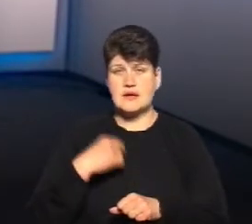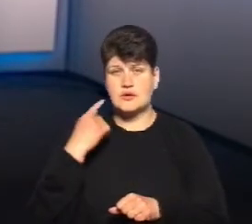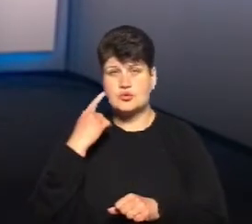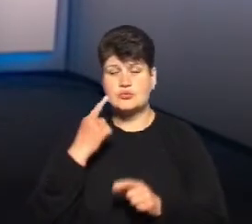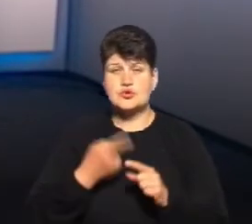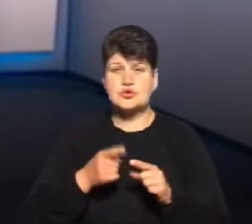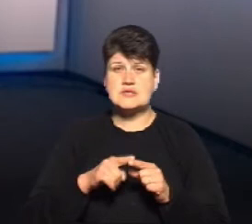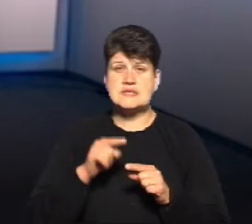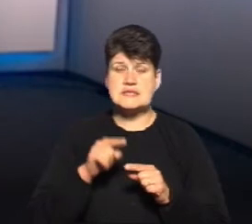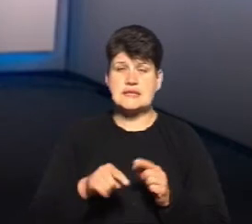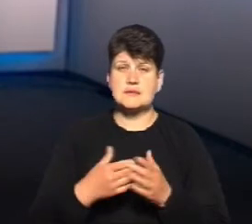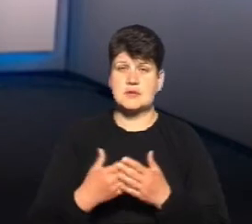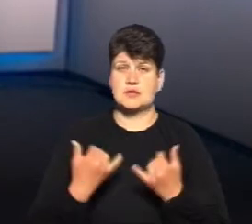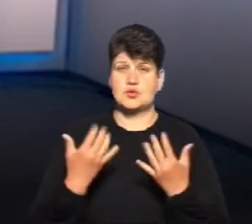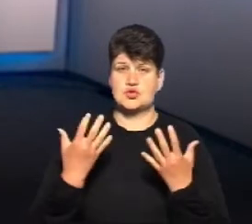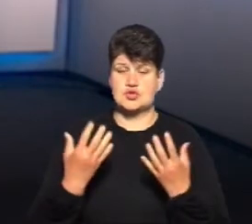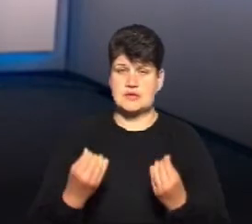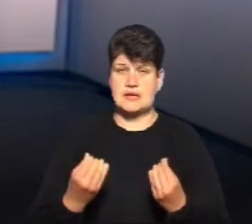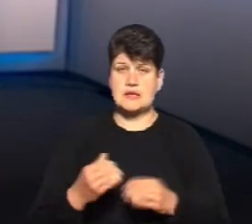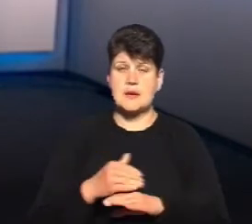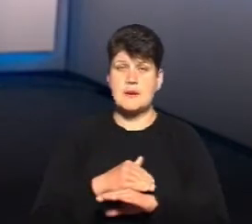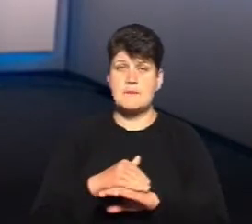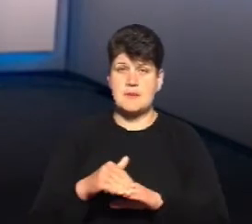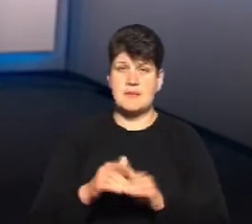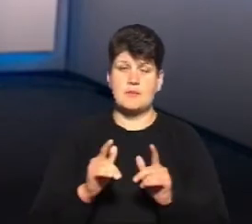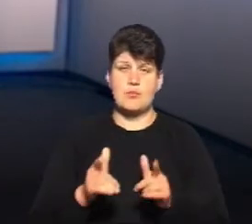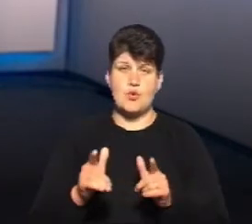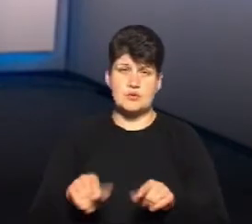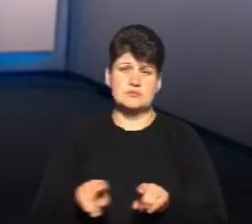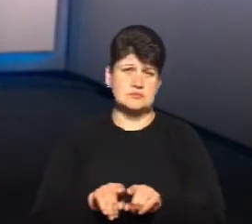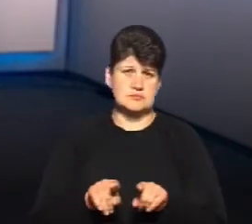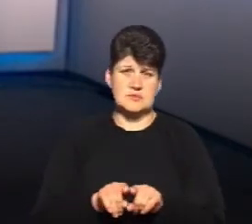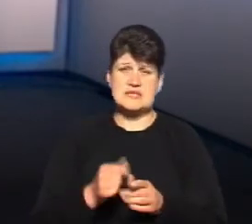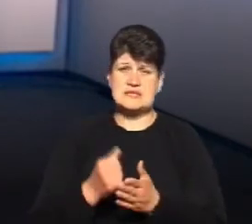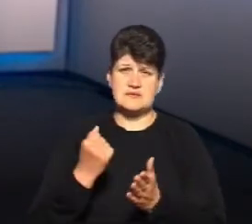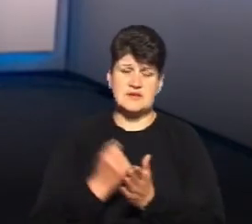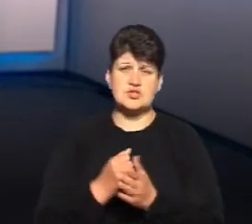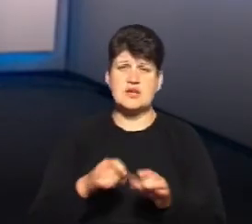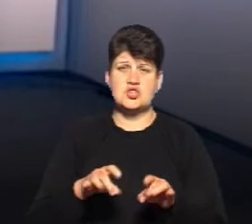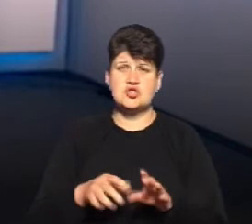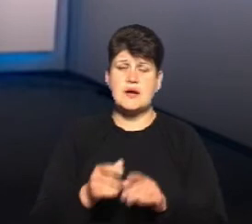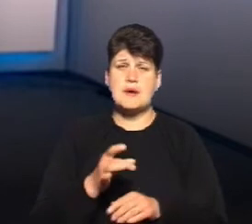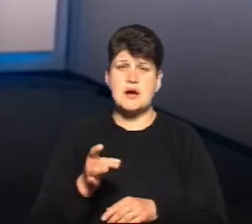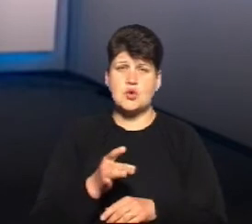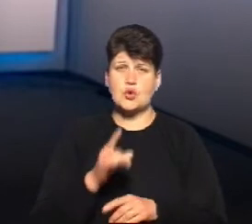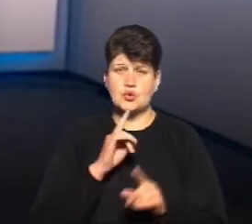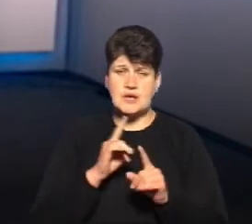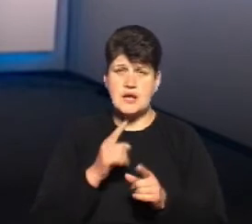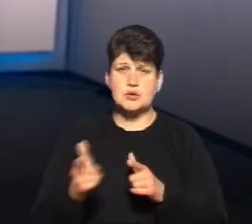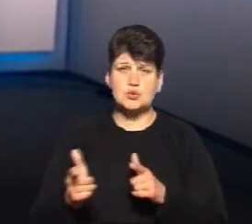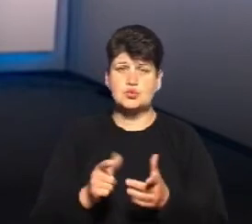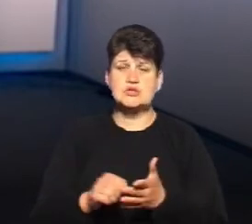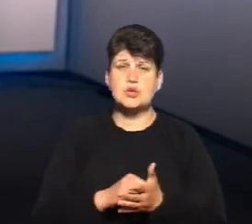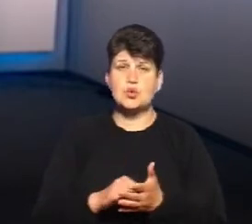наприклад, на сьогоднішній день межі погоджуються фактично також таким самим способом, затверджується рішенням районної ради, перед тим готується відповідна документація, і тоді